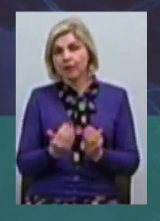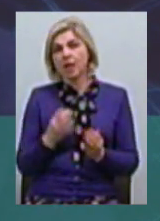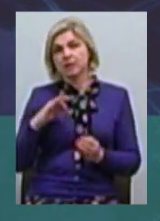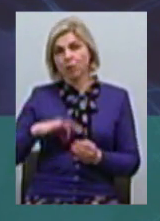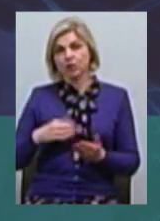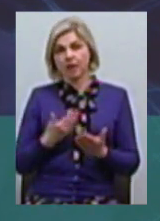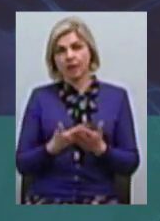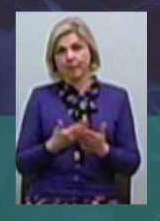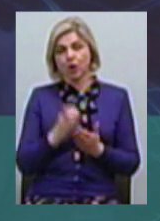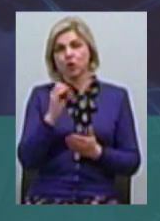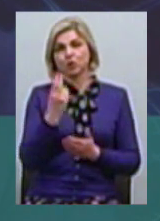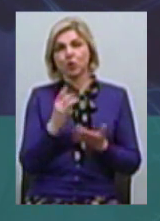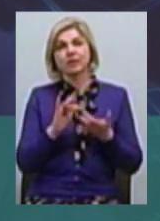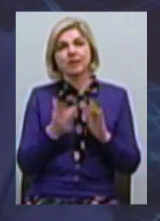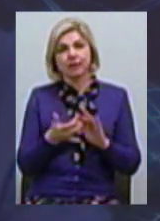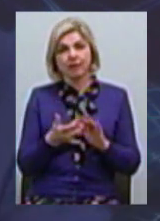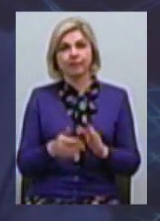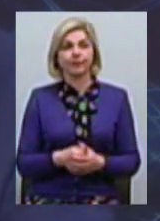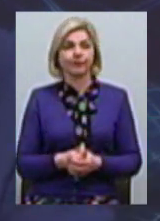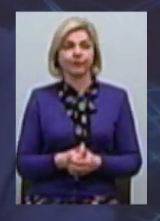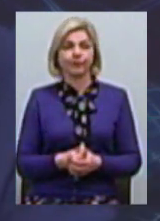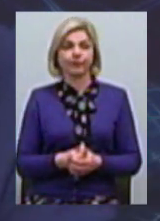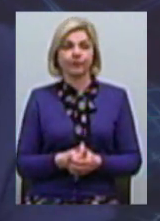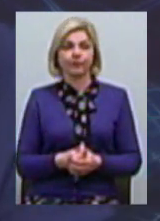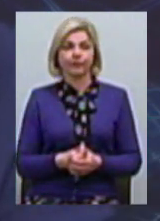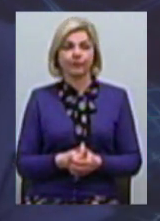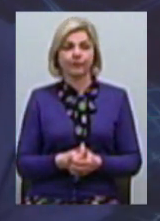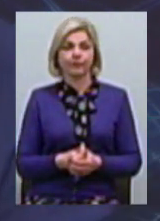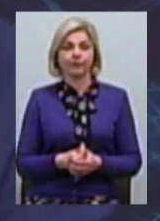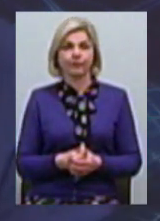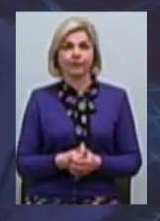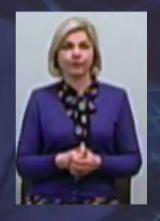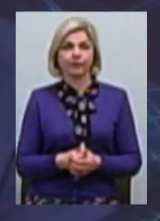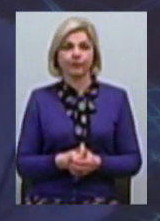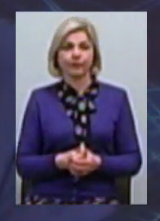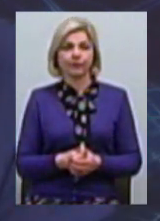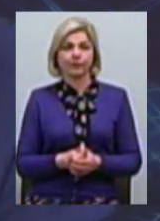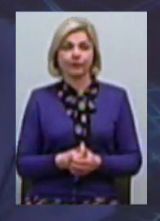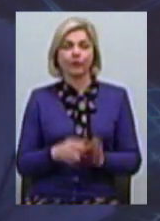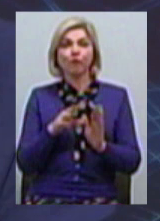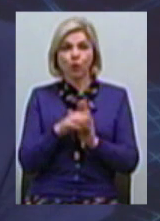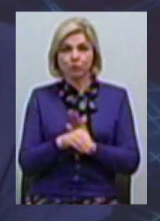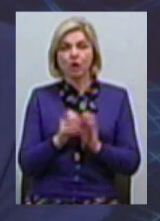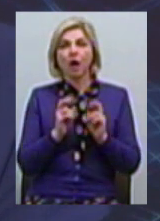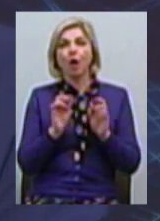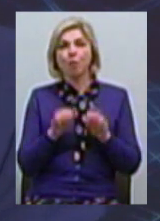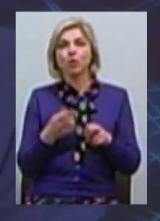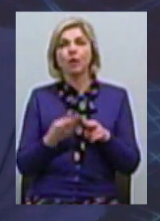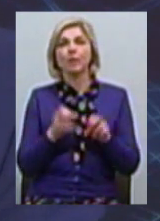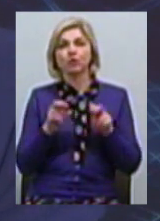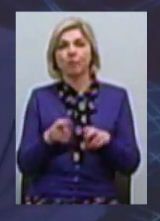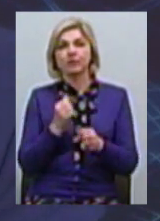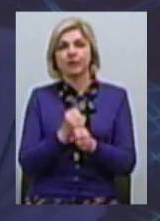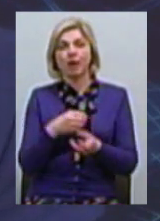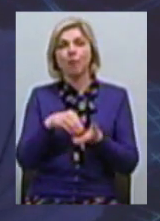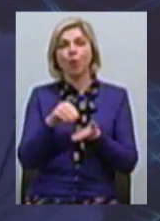допустим, социальные сети, в том числе, допустим, как можно безопасно делать покупки